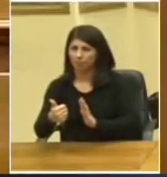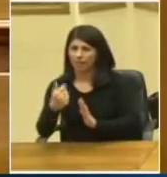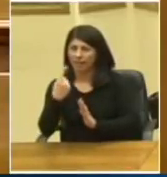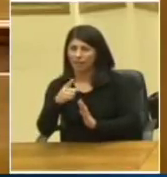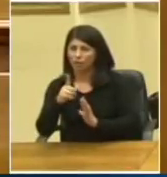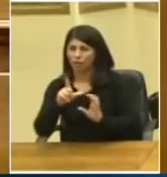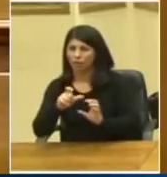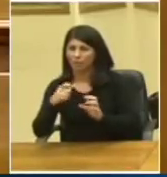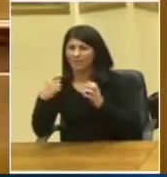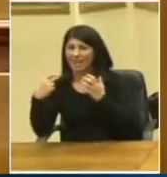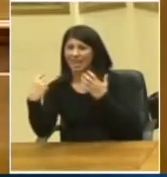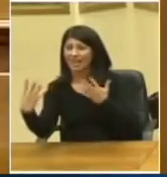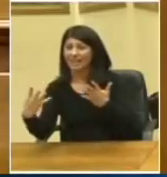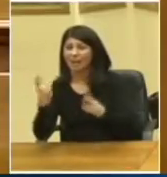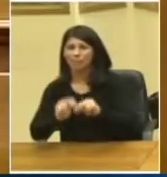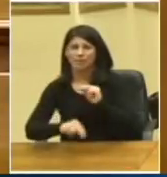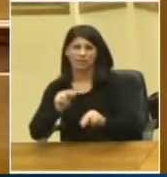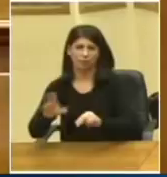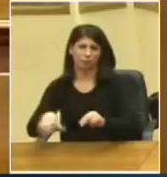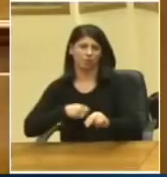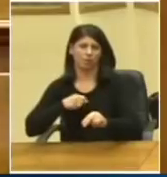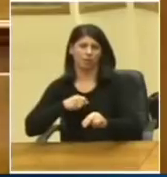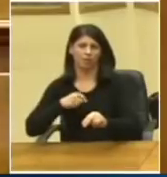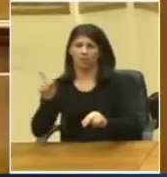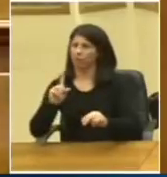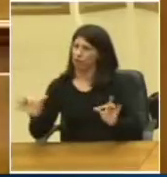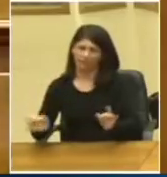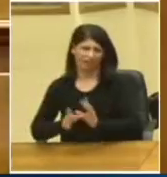179 ψήφους πήρε. 179 και όχι τυχαία.